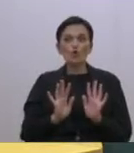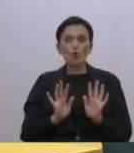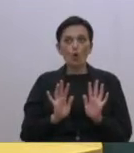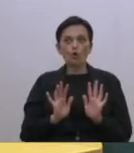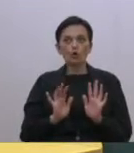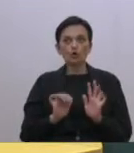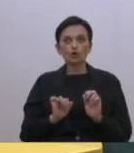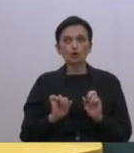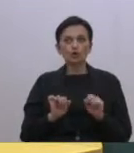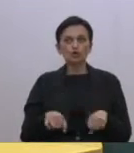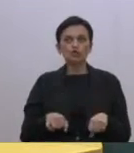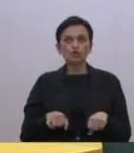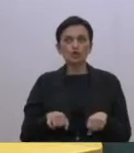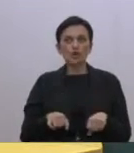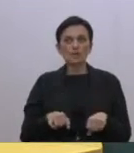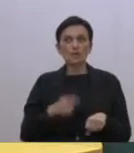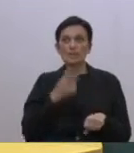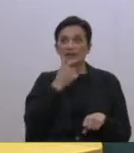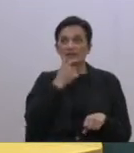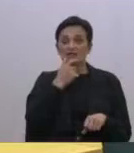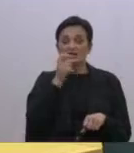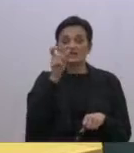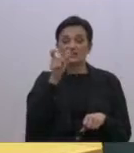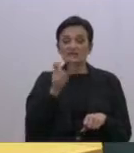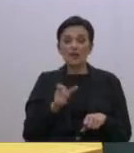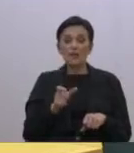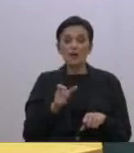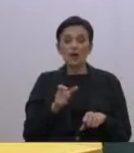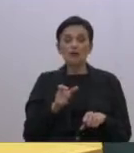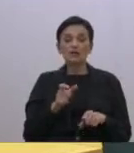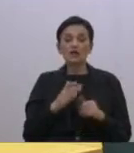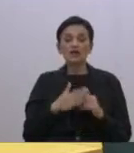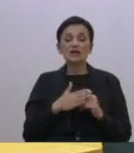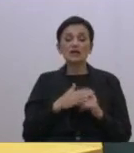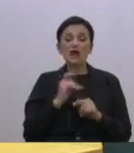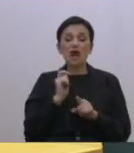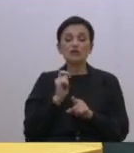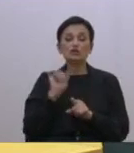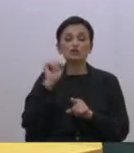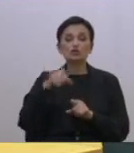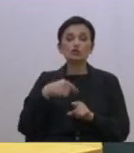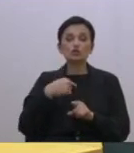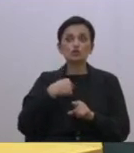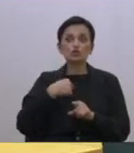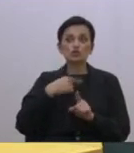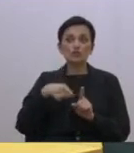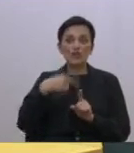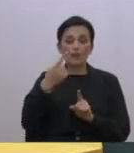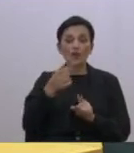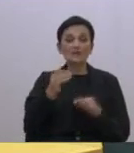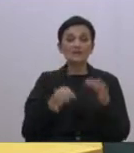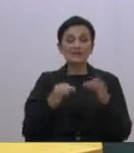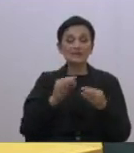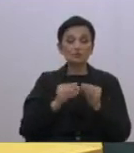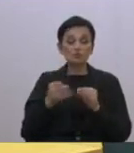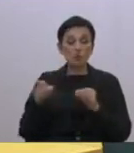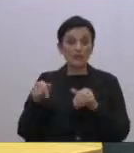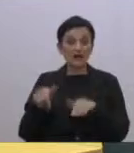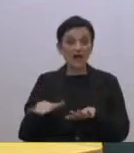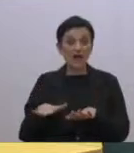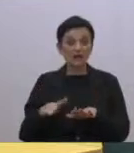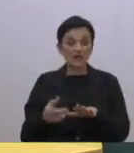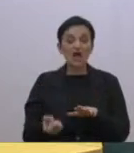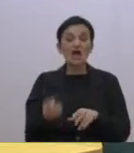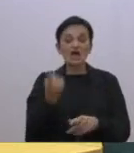შეიძლება, მიხეილ სააკაშვილის გასამართლება შეიძლება მხოლოდ მას შემდეგ, რაც ჩვენ სასამართლოს პრობლემას გადავწყვეტ. და გამოჩნდებიან